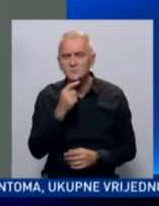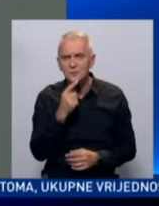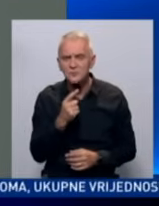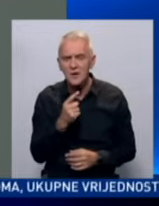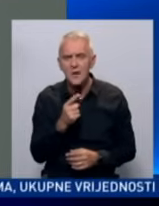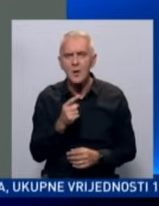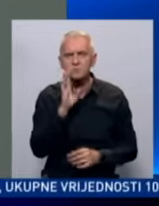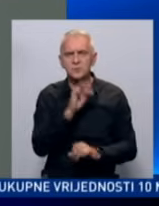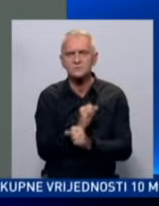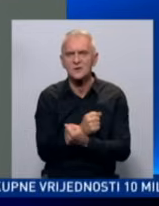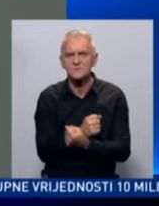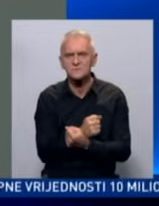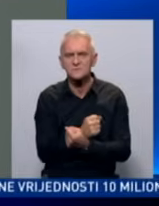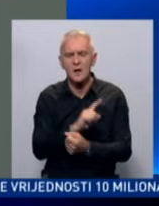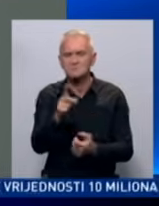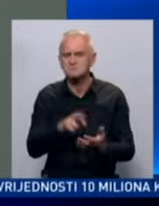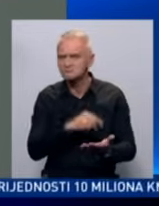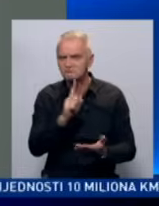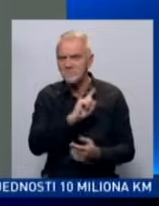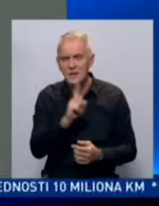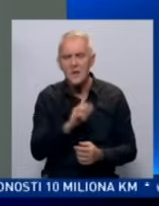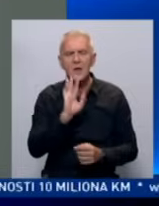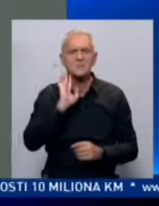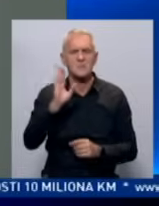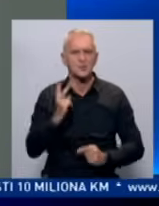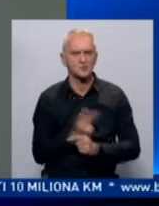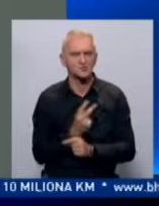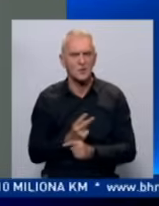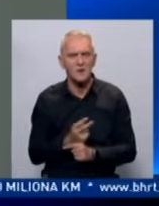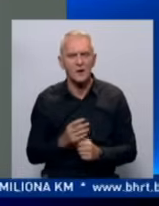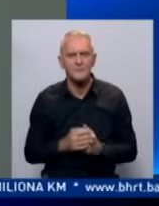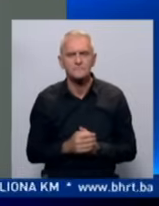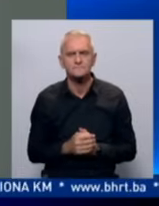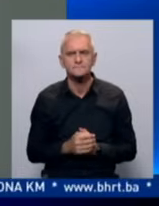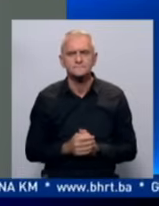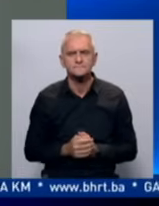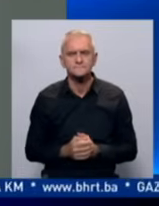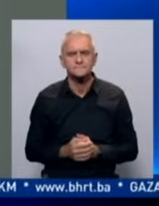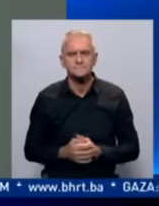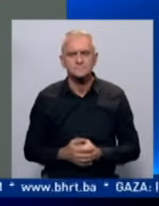Bosna i Hercegovina kao takva, njena državotvornost.